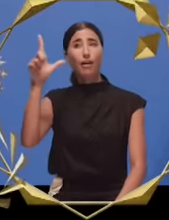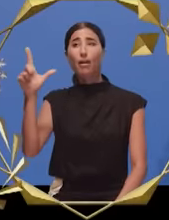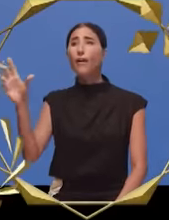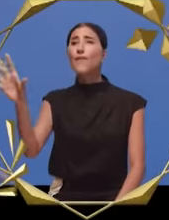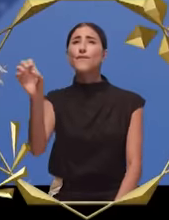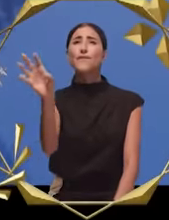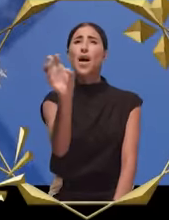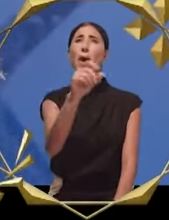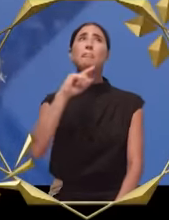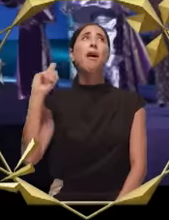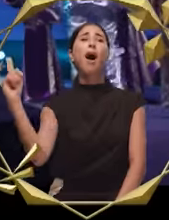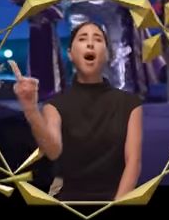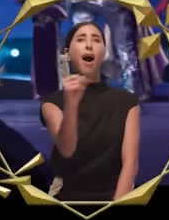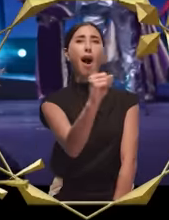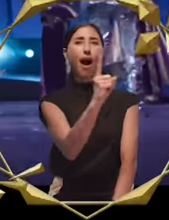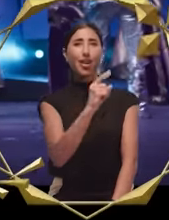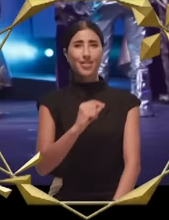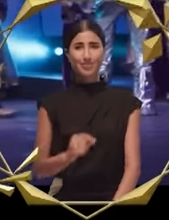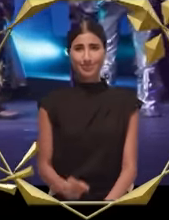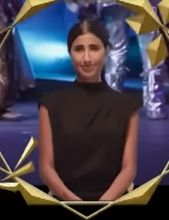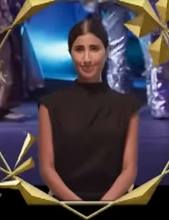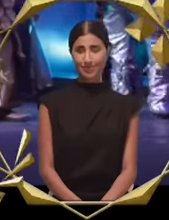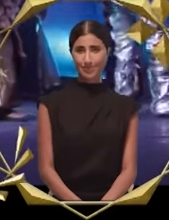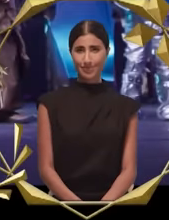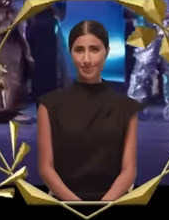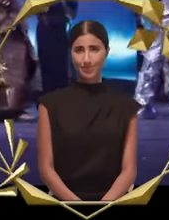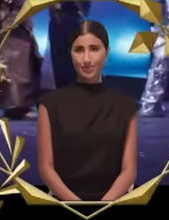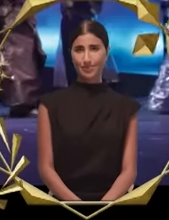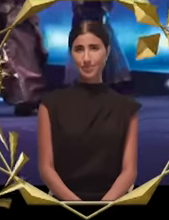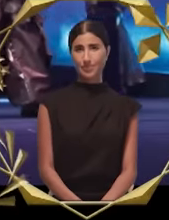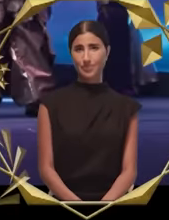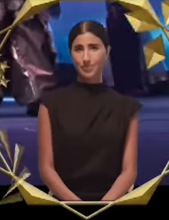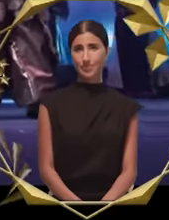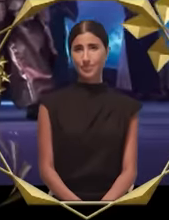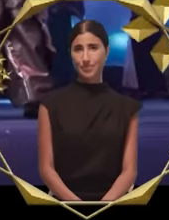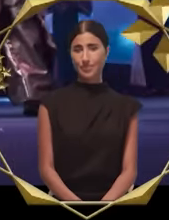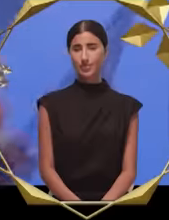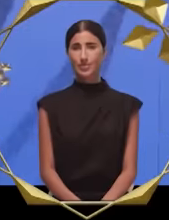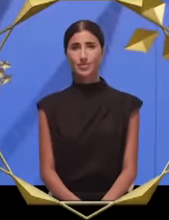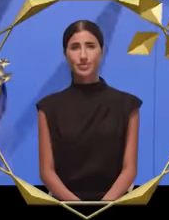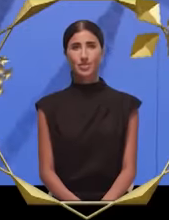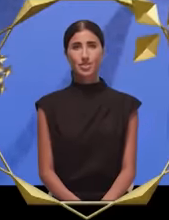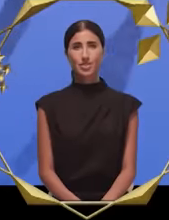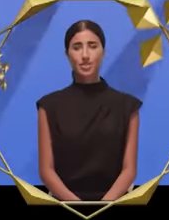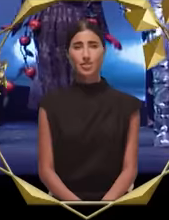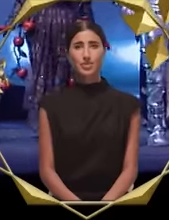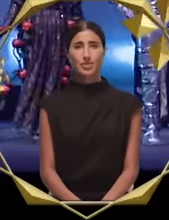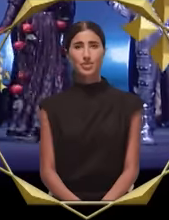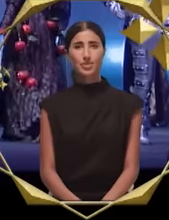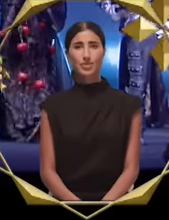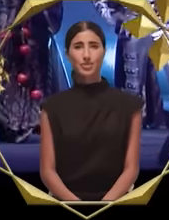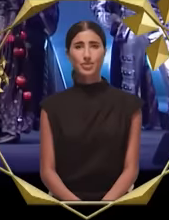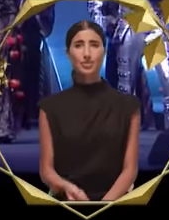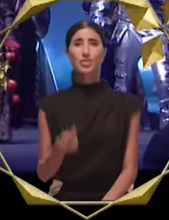فهم العالم ولا يحيني يوما ولا يحيني يوما يوما